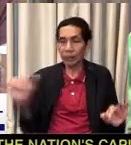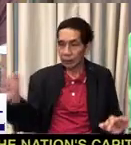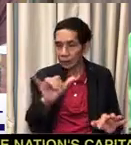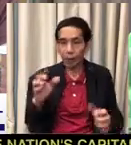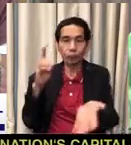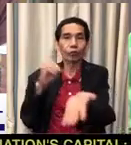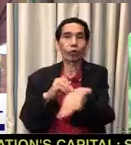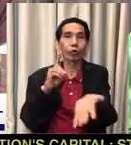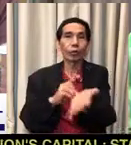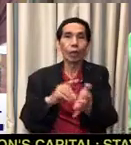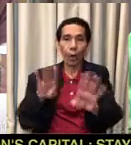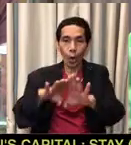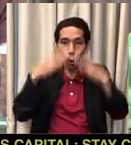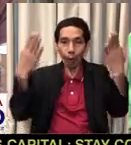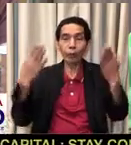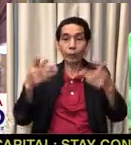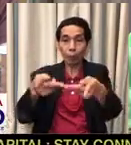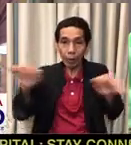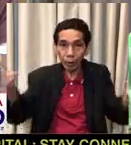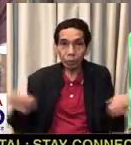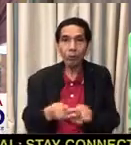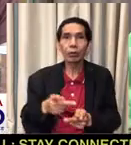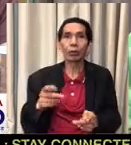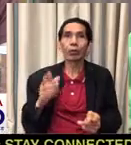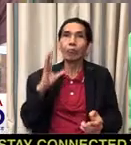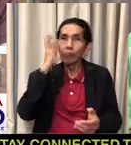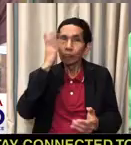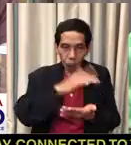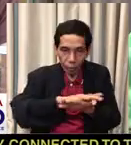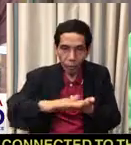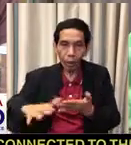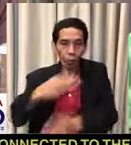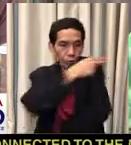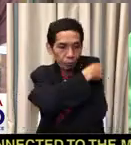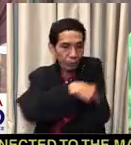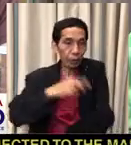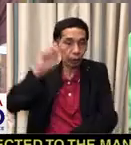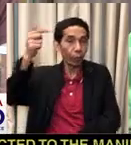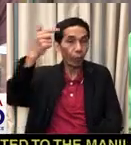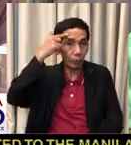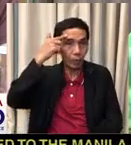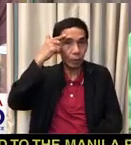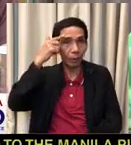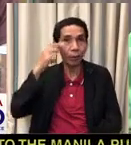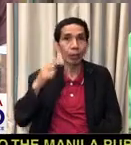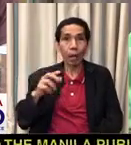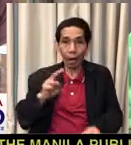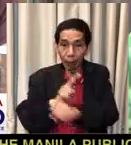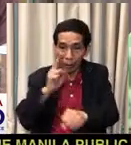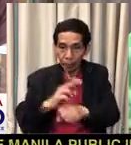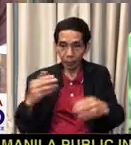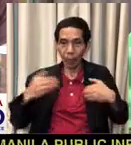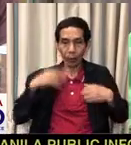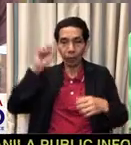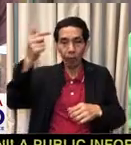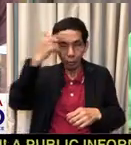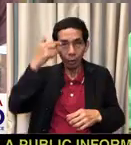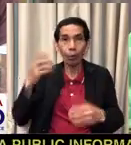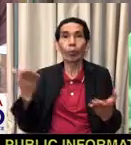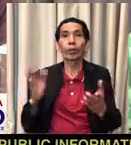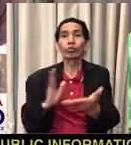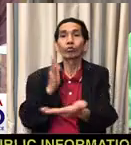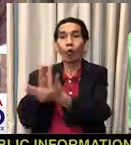doktor. Binuksan ngayon yung pasilidad. Aba, mas maganda pa yung pasilidad ng gobyerno. Gamit. May gamit ang gobyerno. Isang